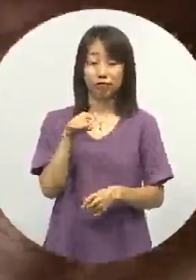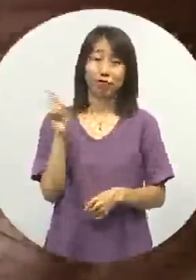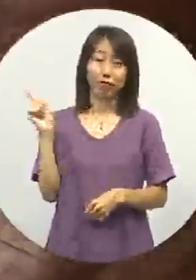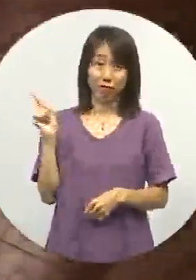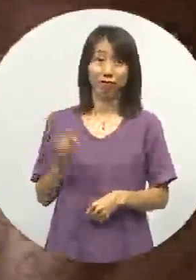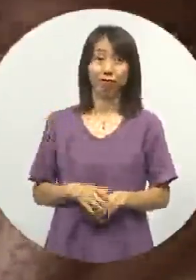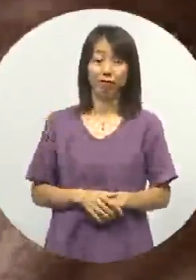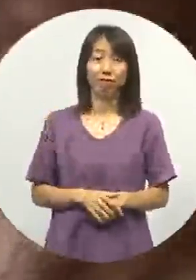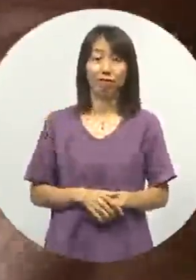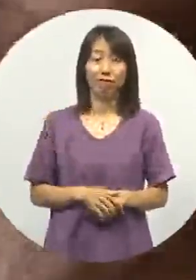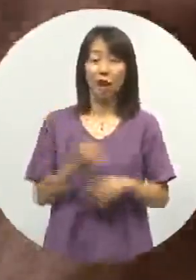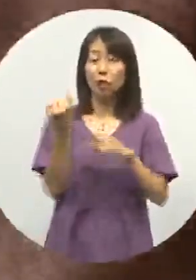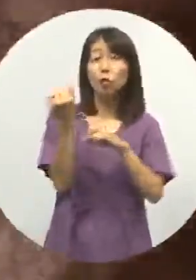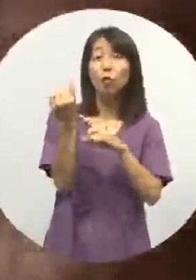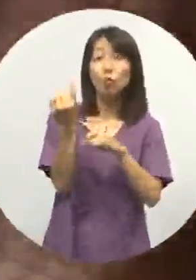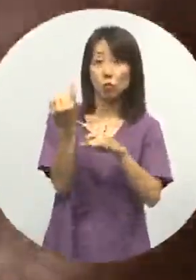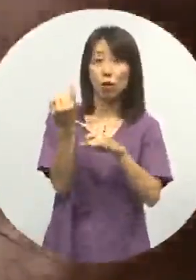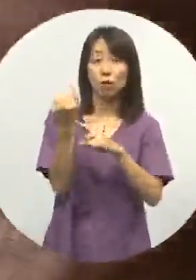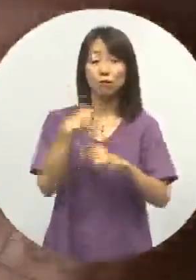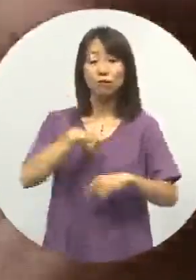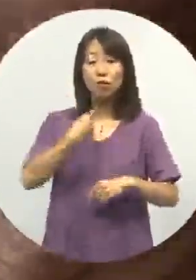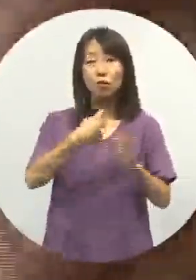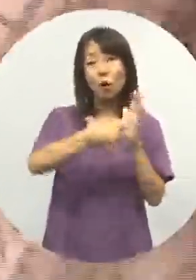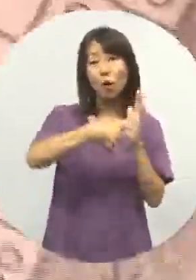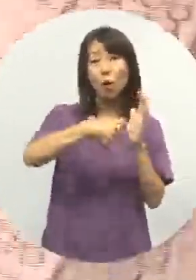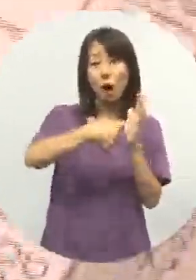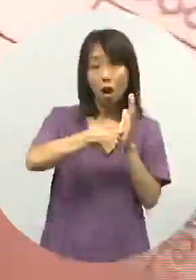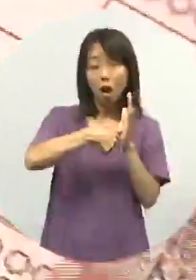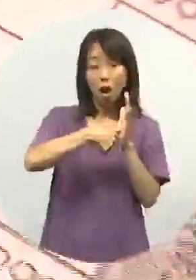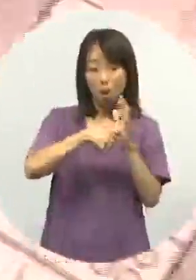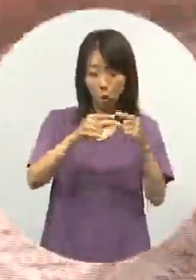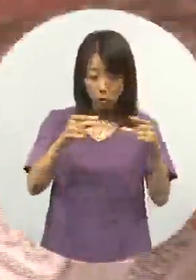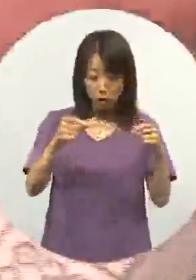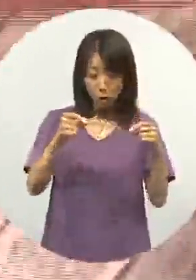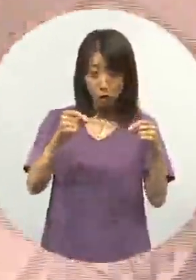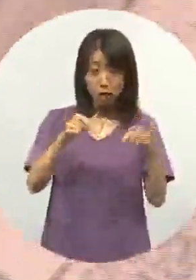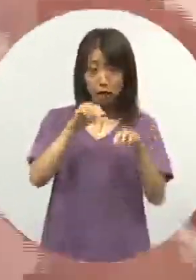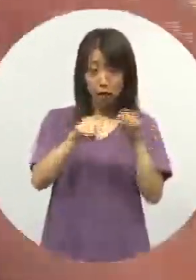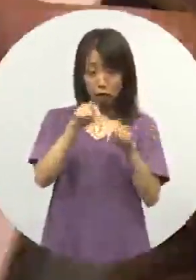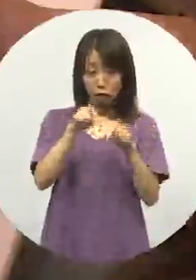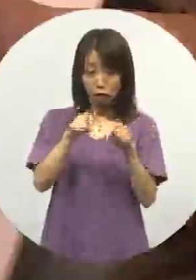戸室さんも自分の名前をしおりに点字で打たせてもらいましたよ。